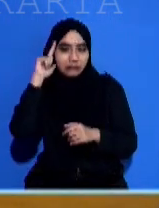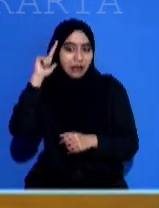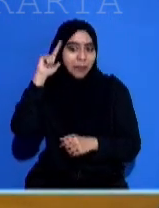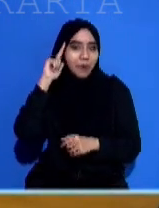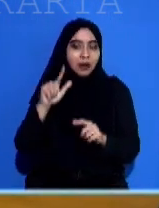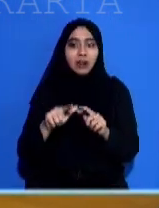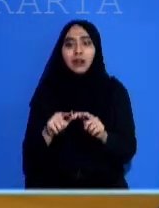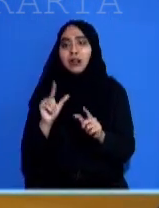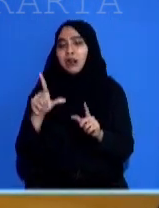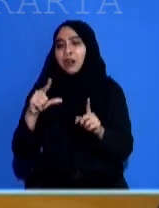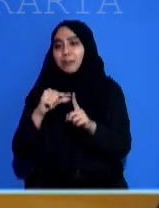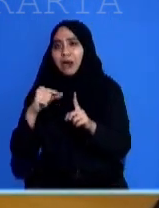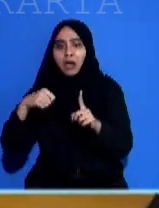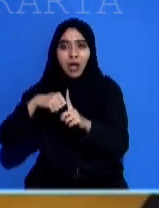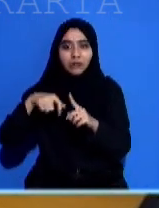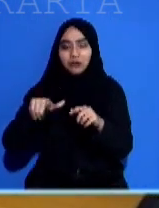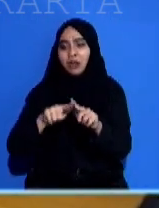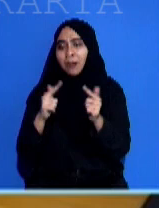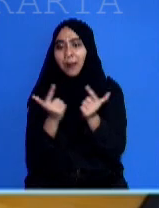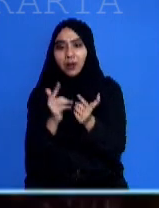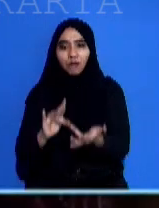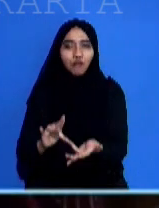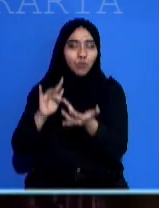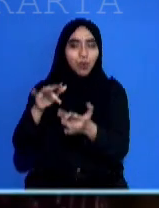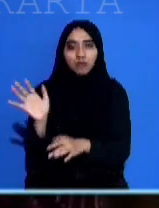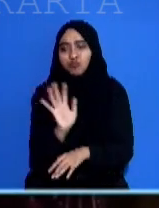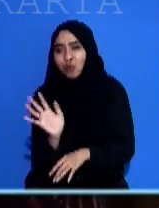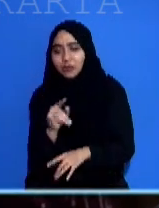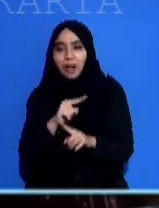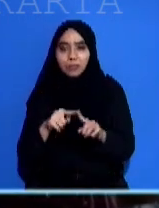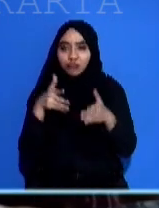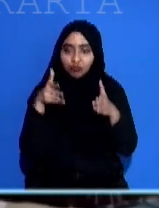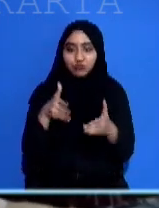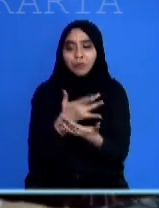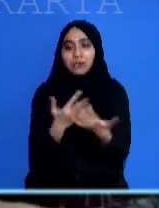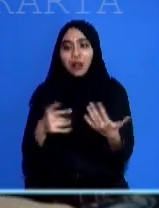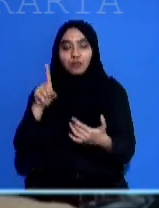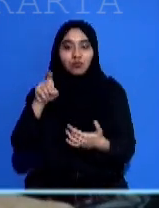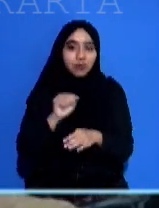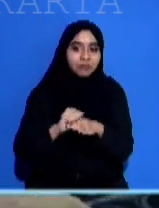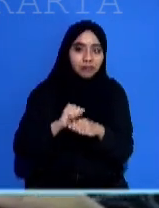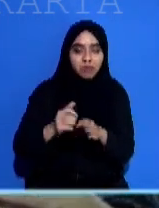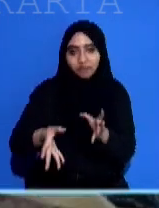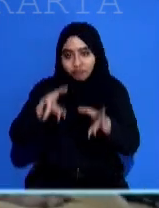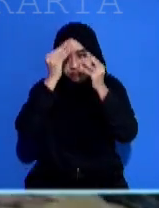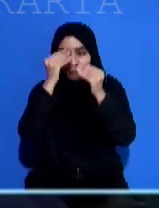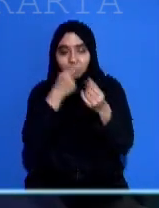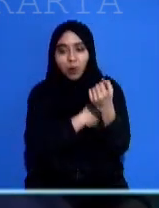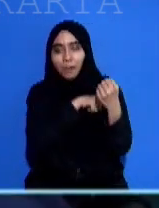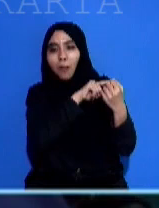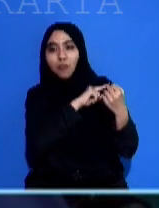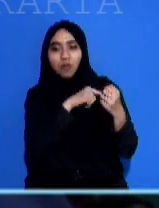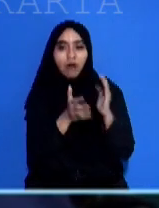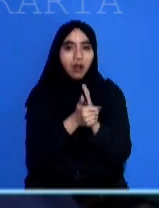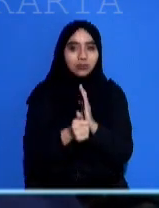kontinuitas merupakan lembaga pendidikan nonformal bagi masyarakat yang memerlukan bekal pengetahuan keterampilan kecakapan